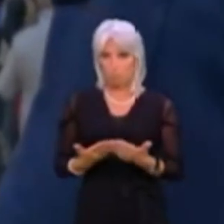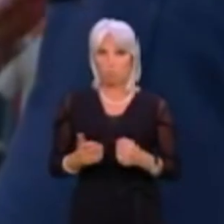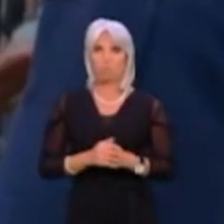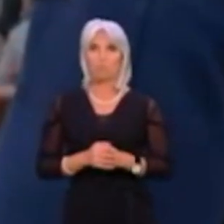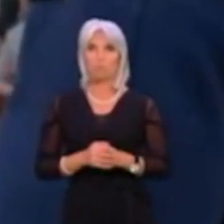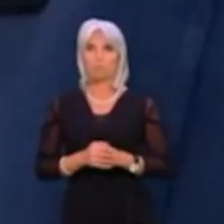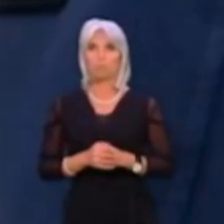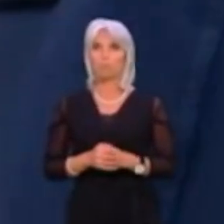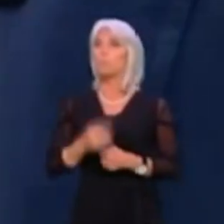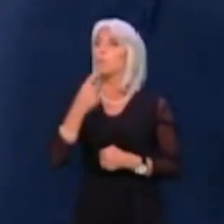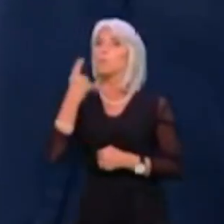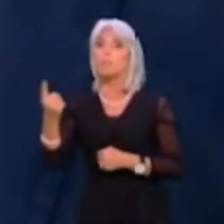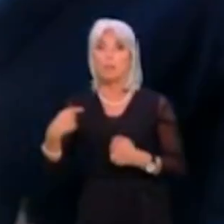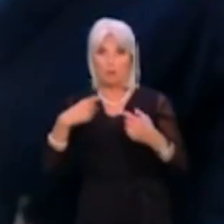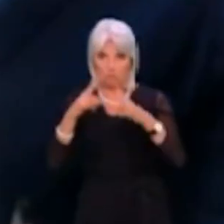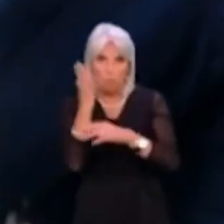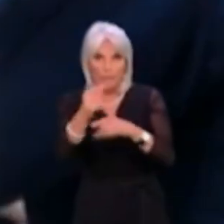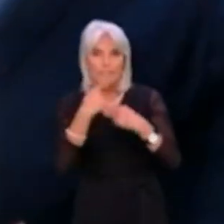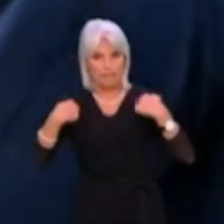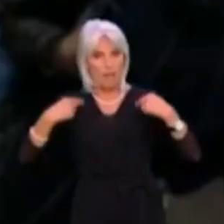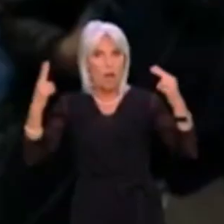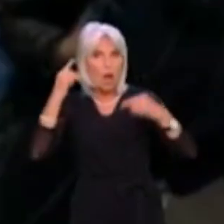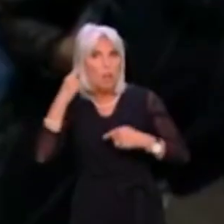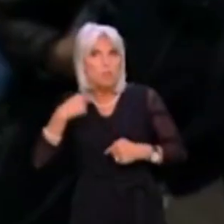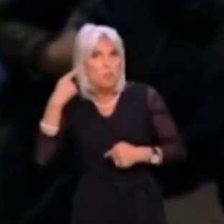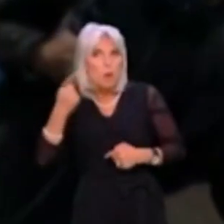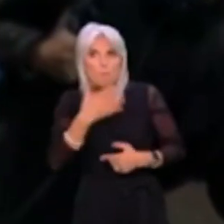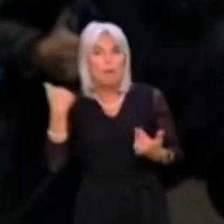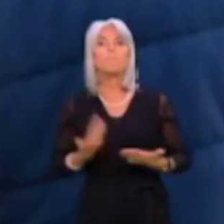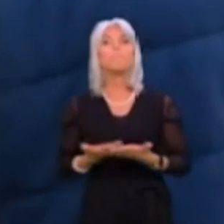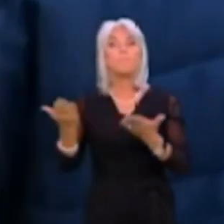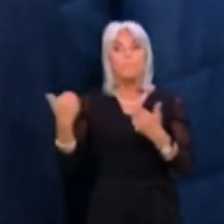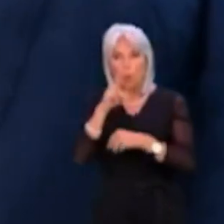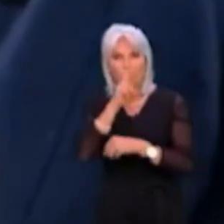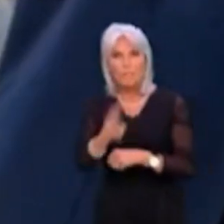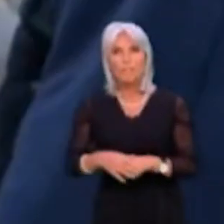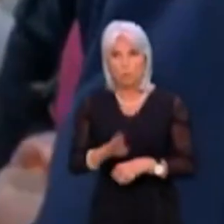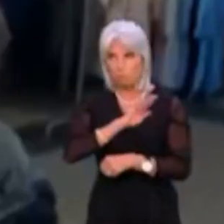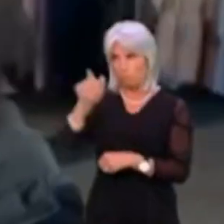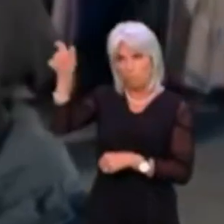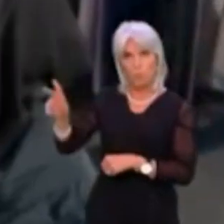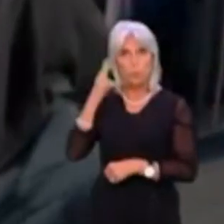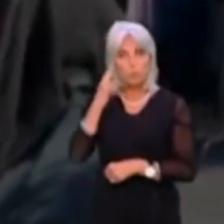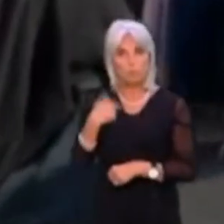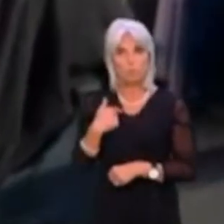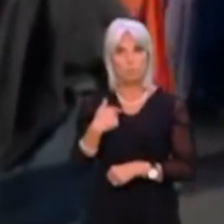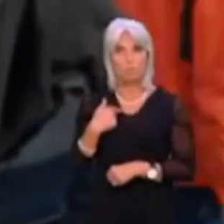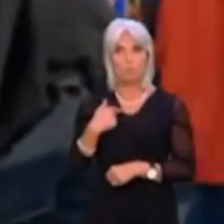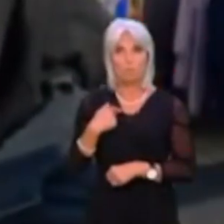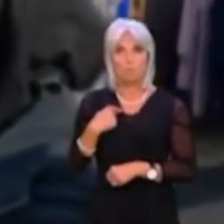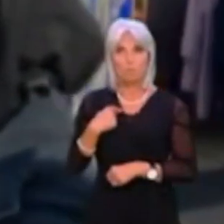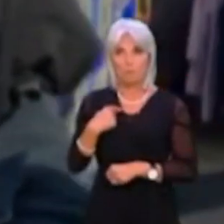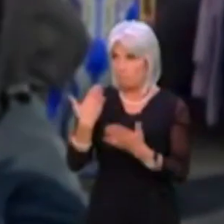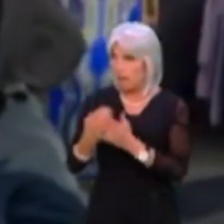Si tu dis aux gens, j'entends pas, ils vous aident. Mais tout le monde ne le fait pas. Hein. Monsieur est sourd. Vous aviez fait attention à